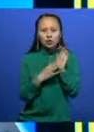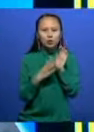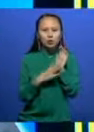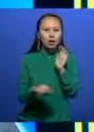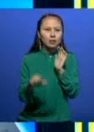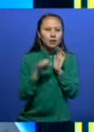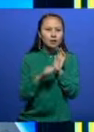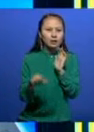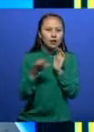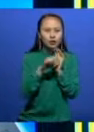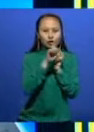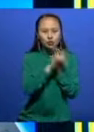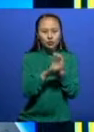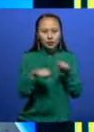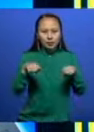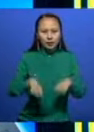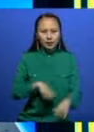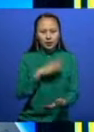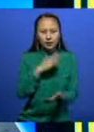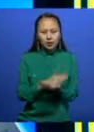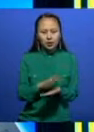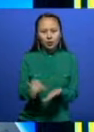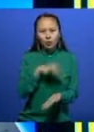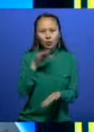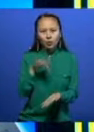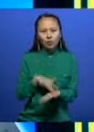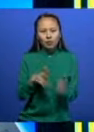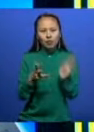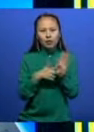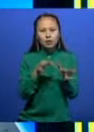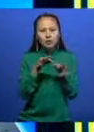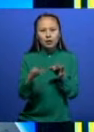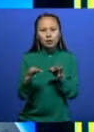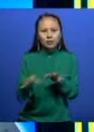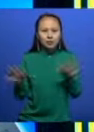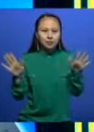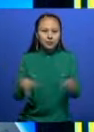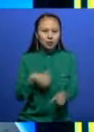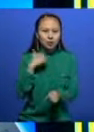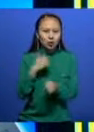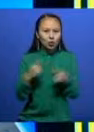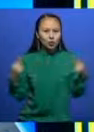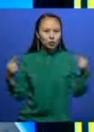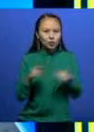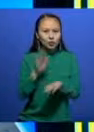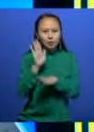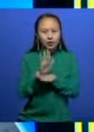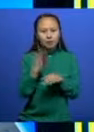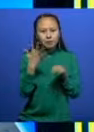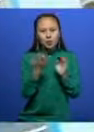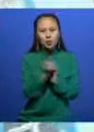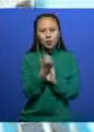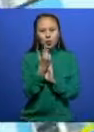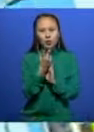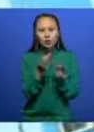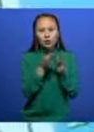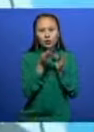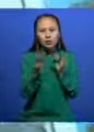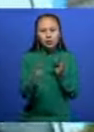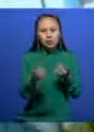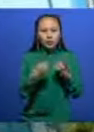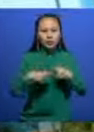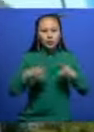1 028 966 тұрғыны дауыс беруге құқылы. Қаладағы 8 ауданның әкімшілігі берген сайлаушылардың нақты тізім осындай. Бұл тізімдер қаладағы